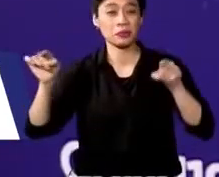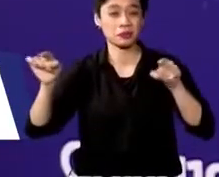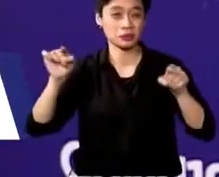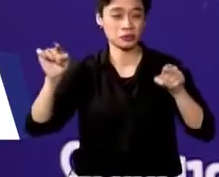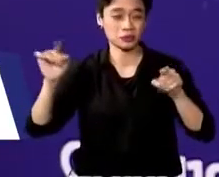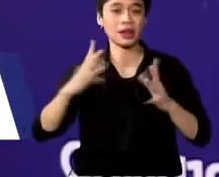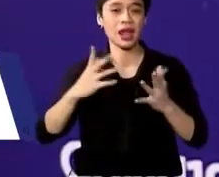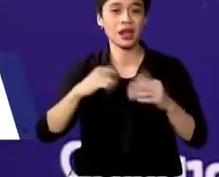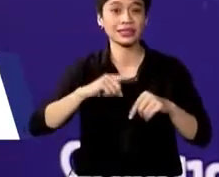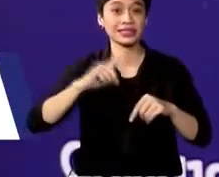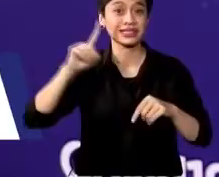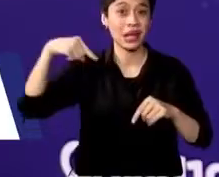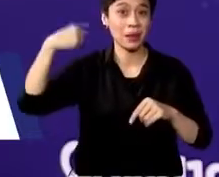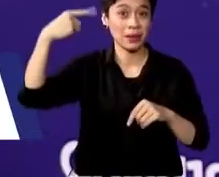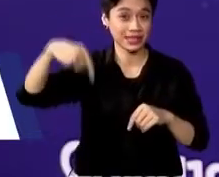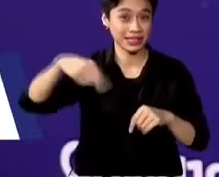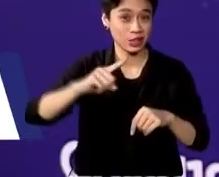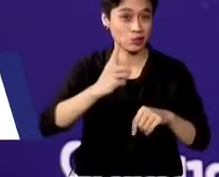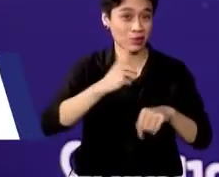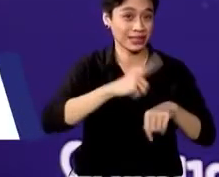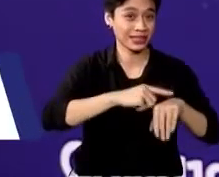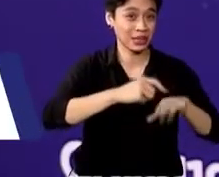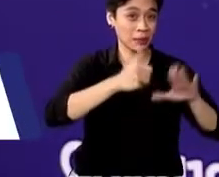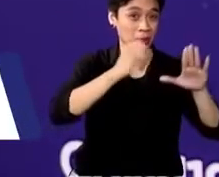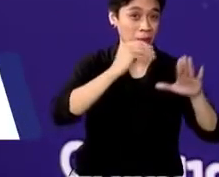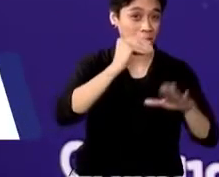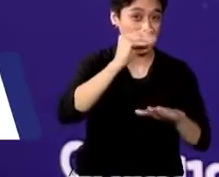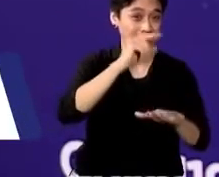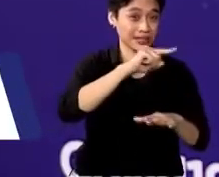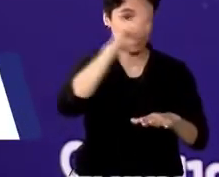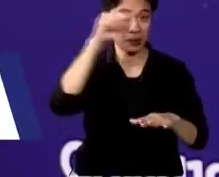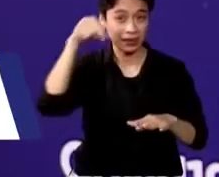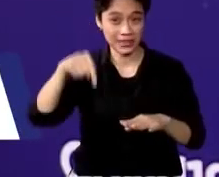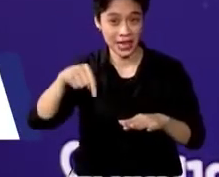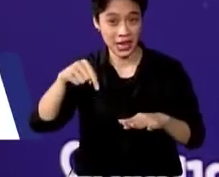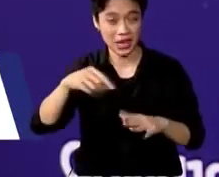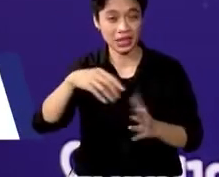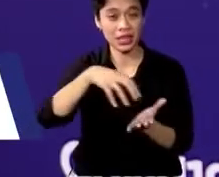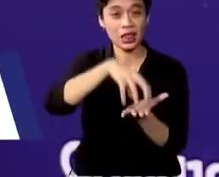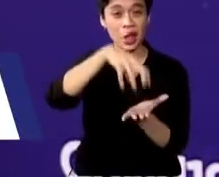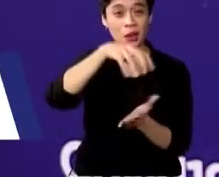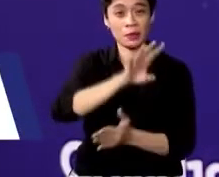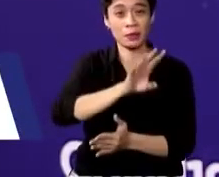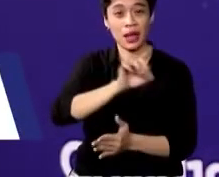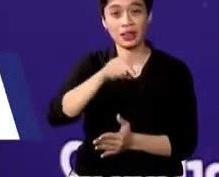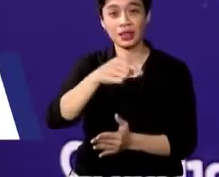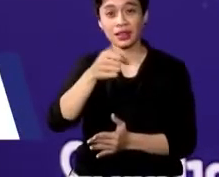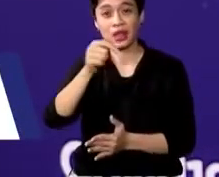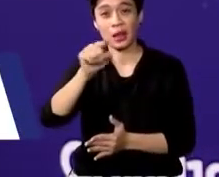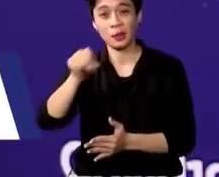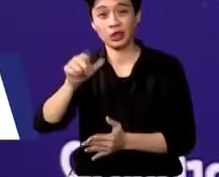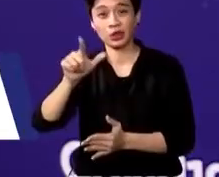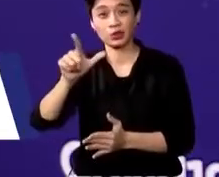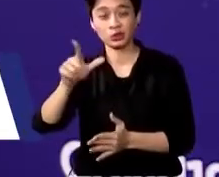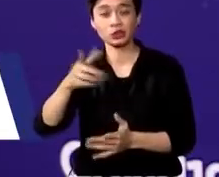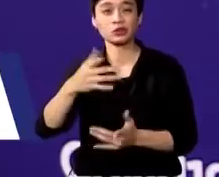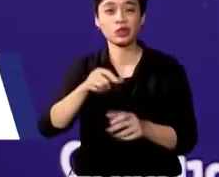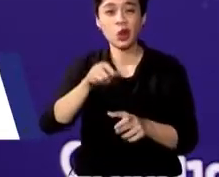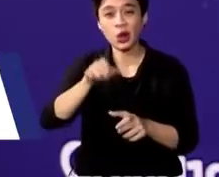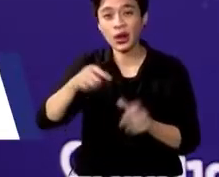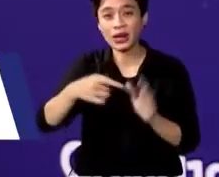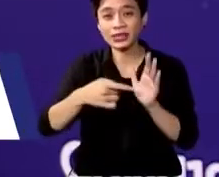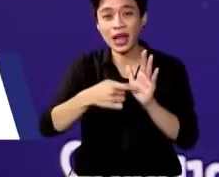jumlah yang ee di tower 4 6 dan 7 untuk yang bergejala itu ada